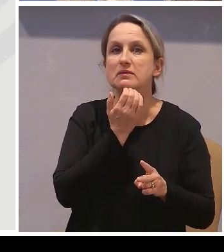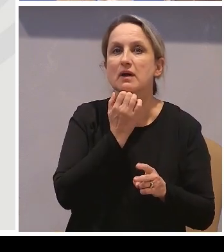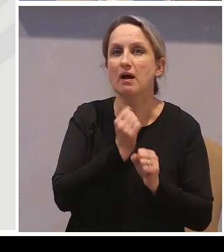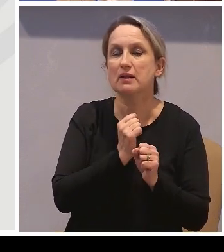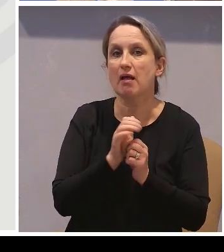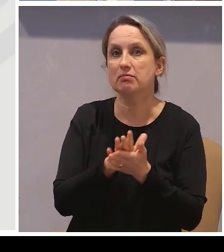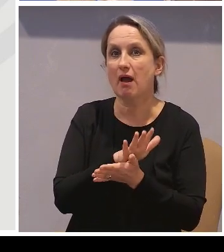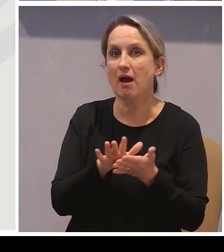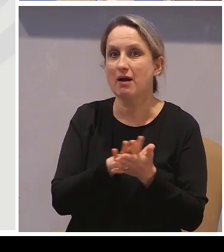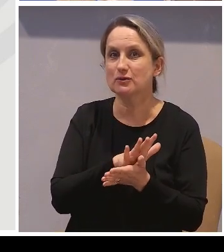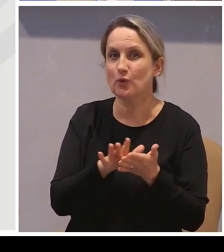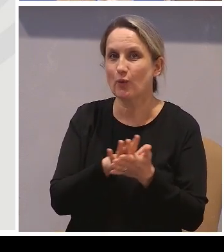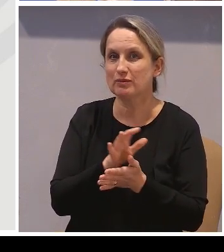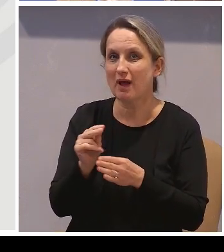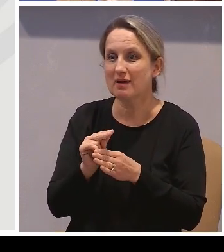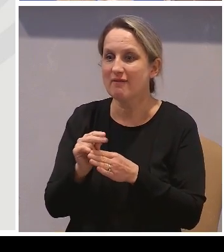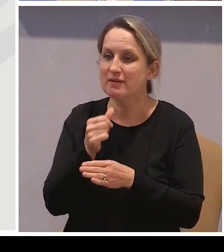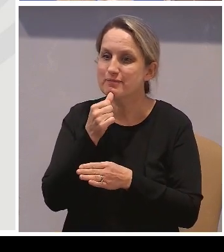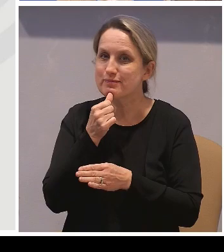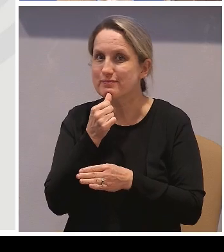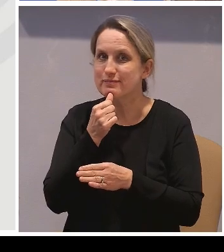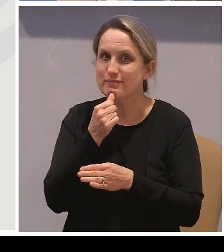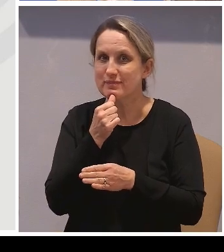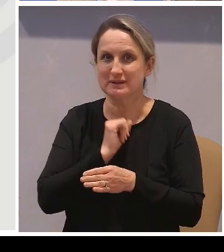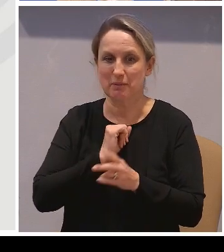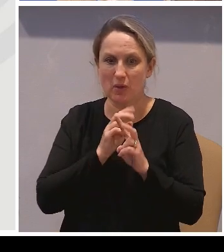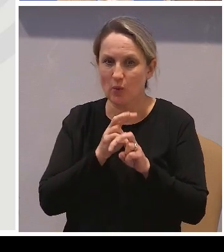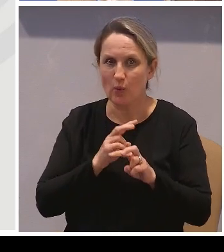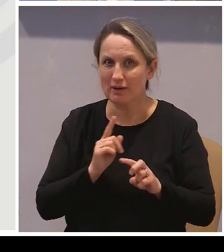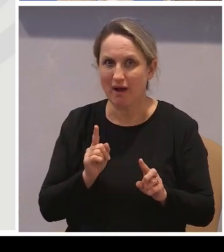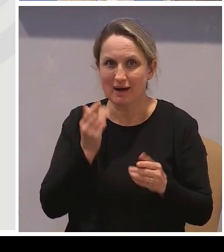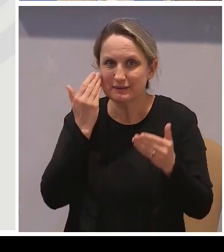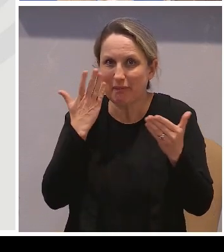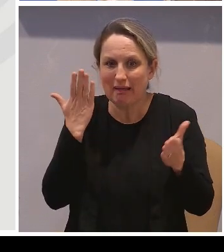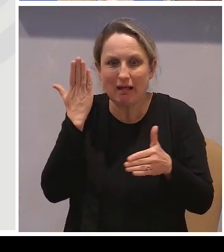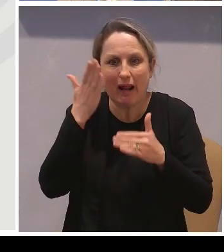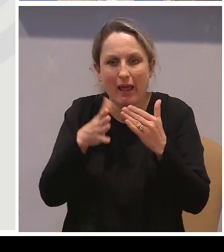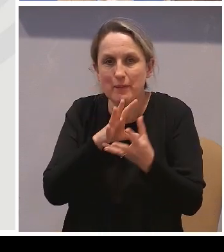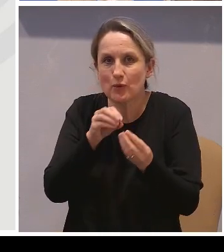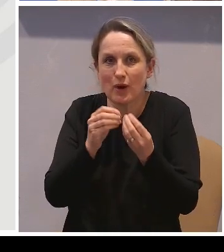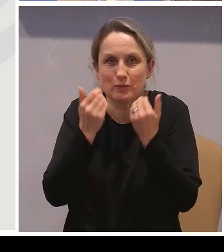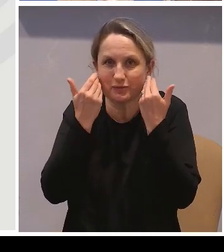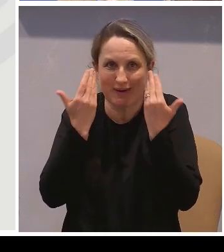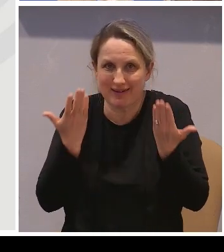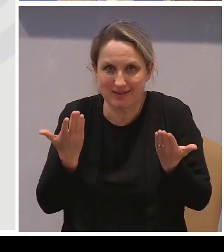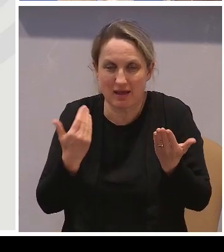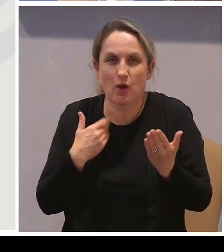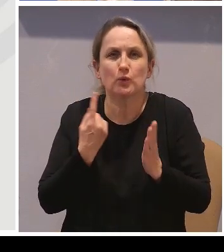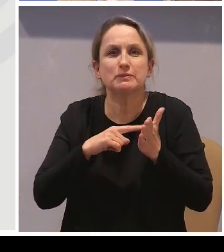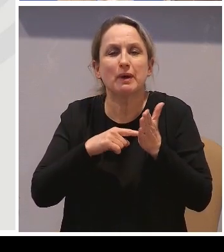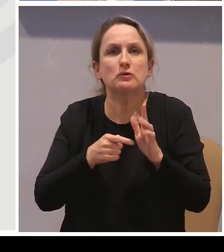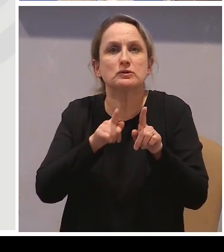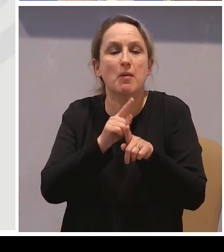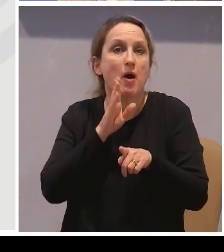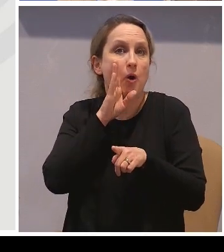gene ja therapy, then katsetamiseks teha, many sest need companies uuringute don't käigus want alles, me ei to tea give nende it päris away lõplikke just like tulemusi. that, Ja üks because põhjus so on many of seesama, them mis are hommikul still in